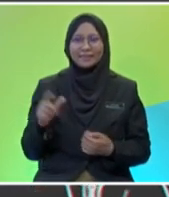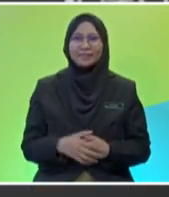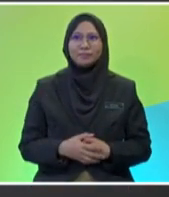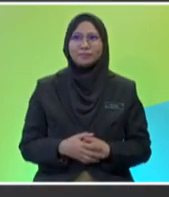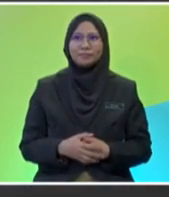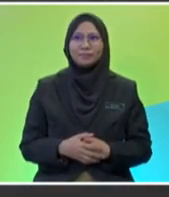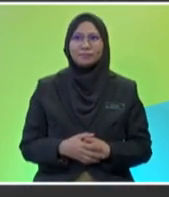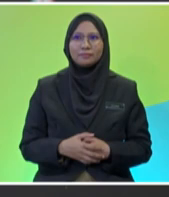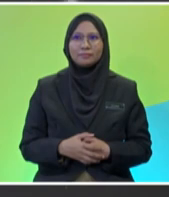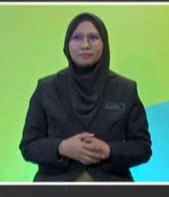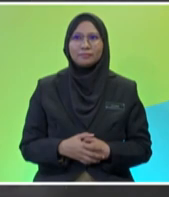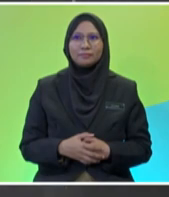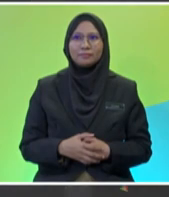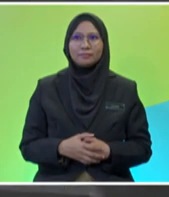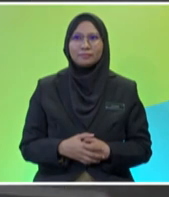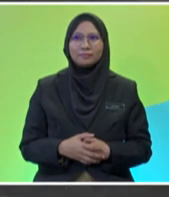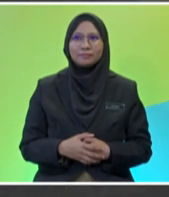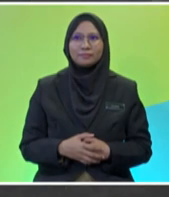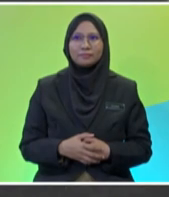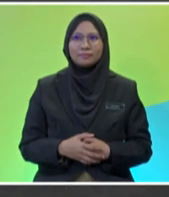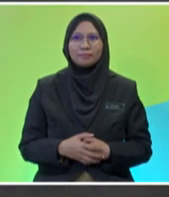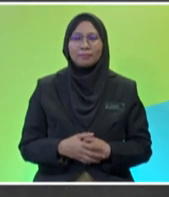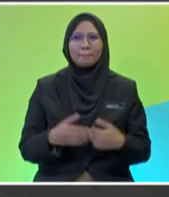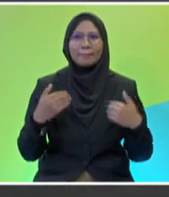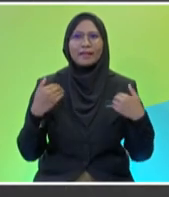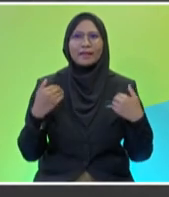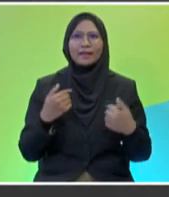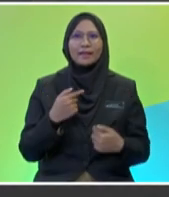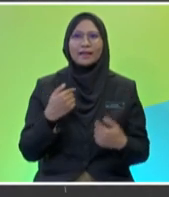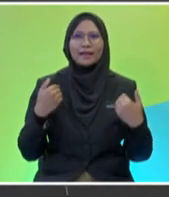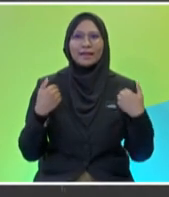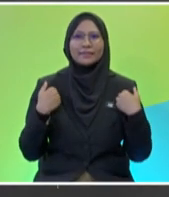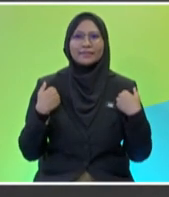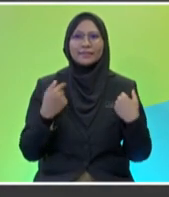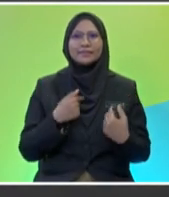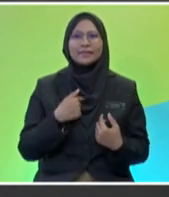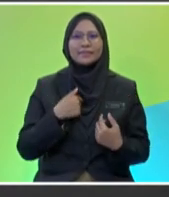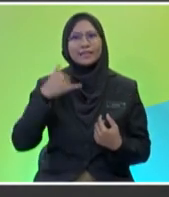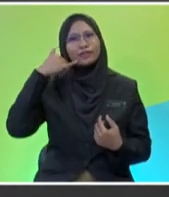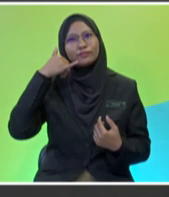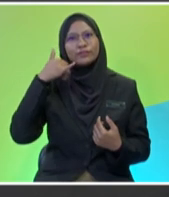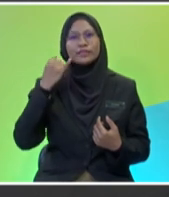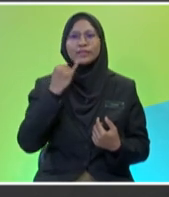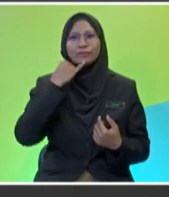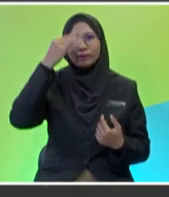Adakah saya akan menghubungi Ibu Bapak atau poin hubungi Bapak saya